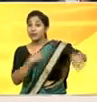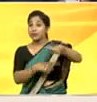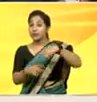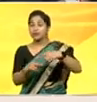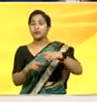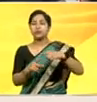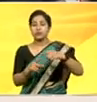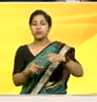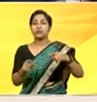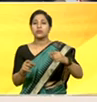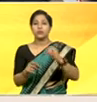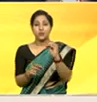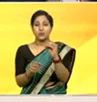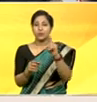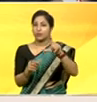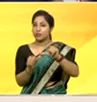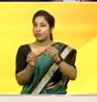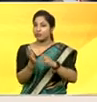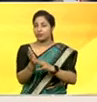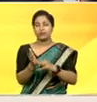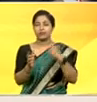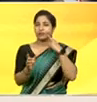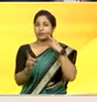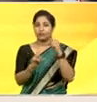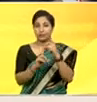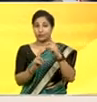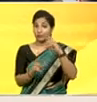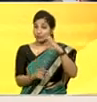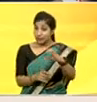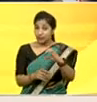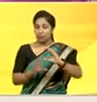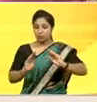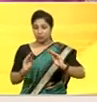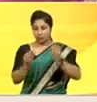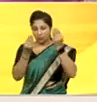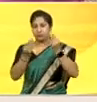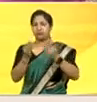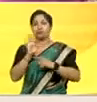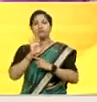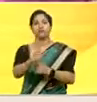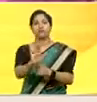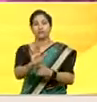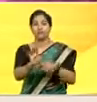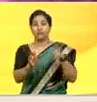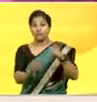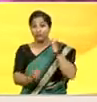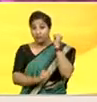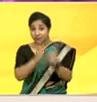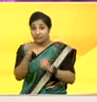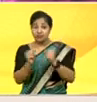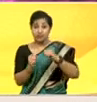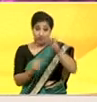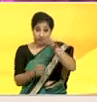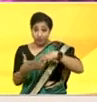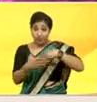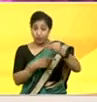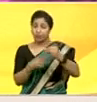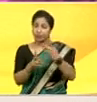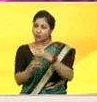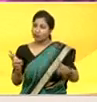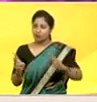भी बेहतरीन प्रदर्शन करेंगे। इन खेलों में मेडल्स भी